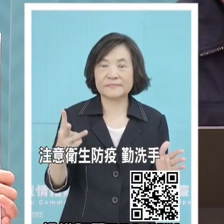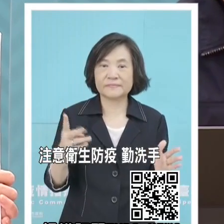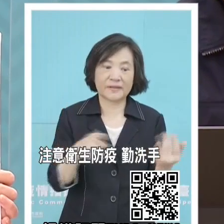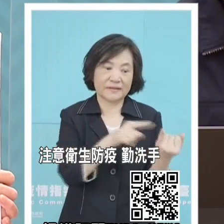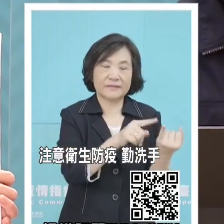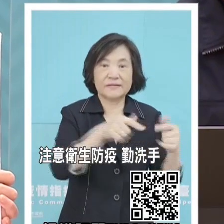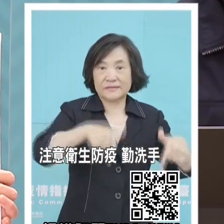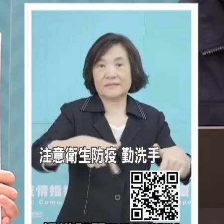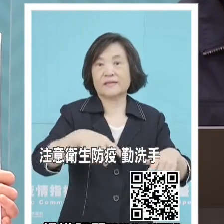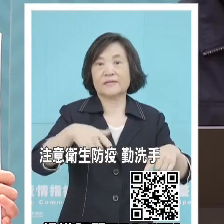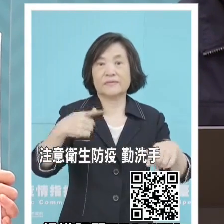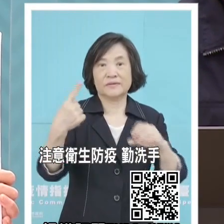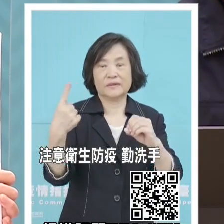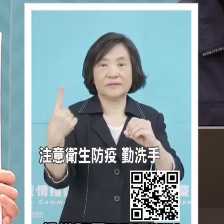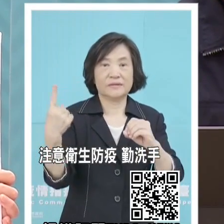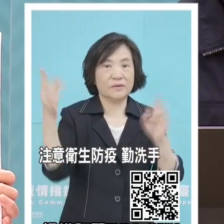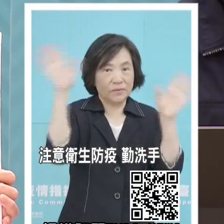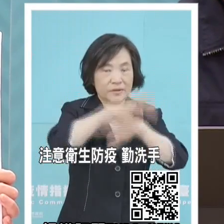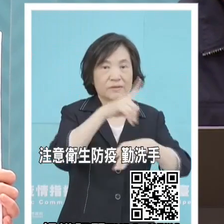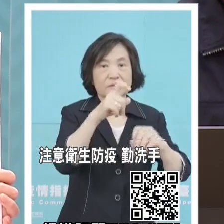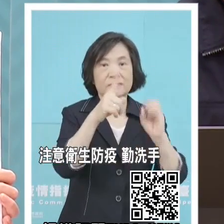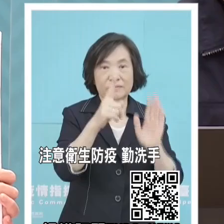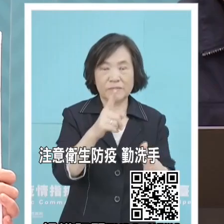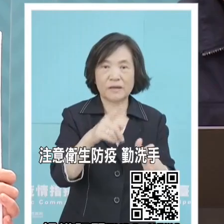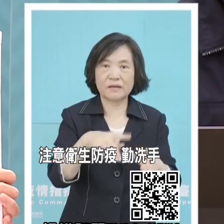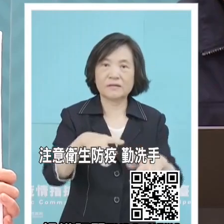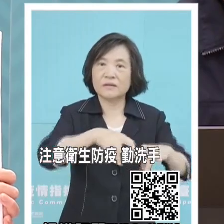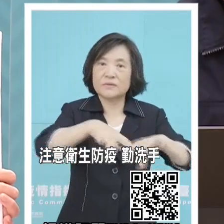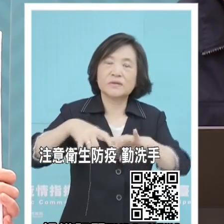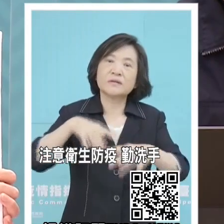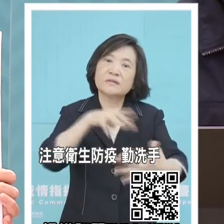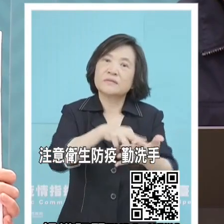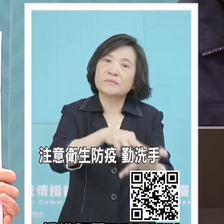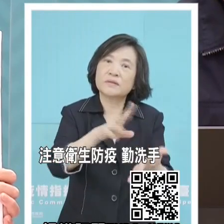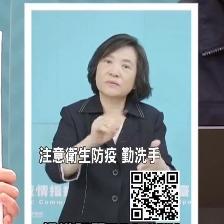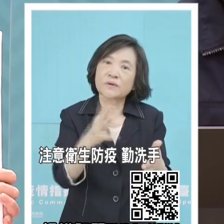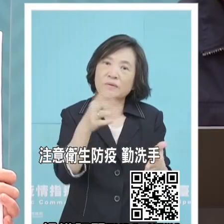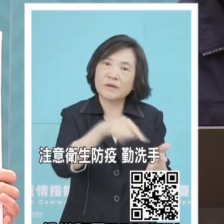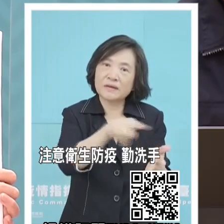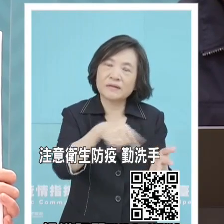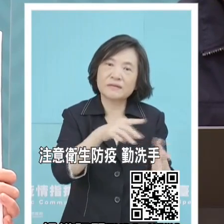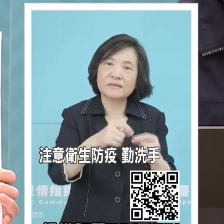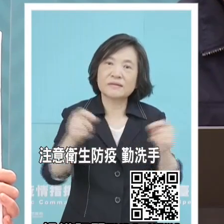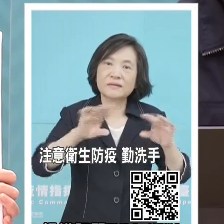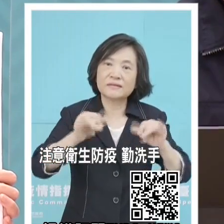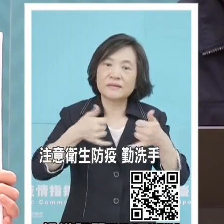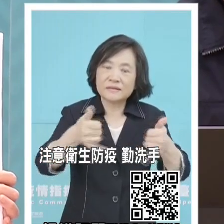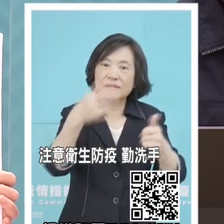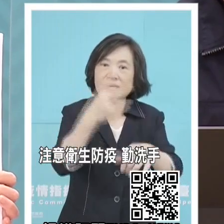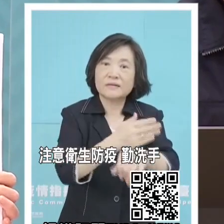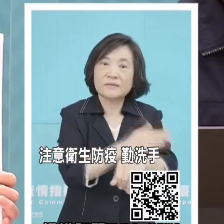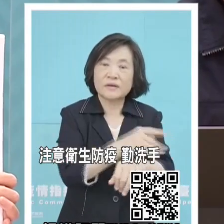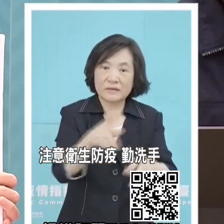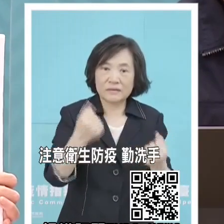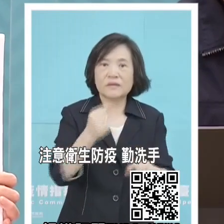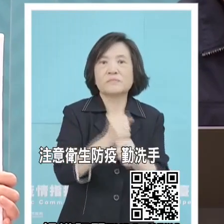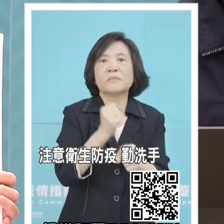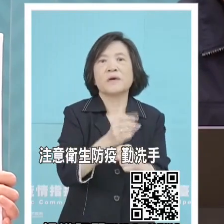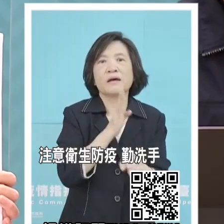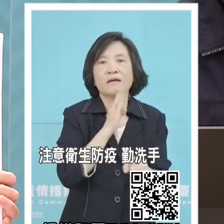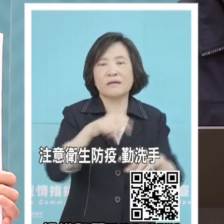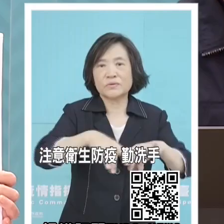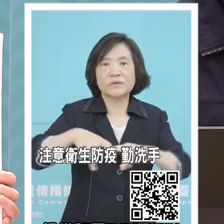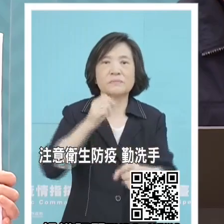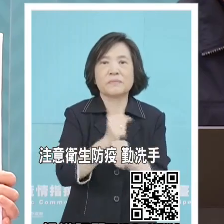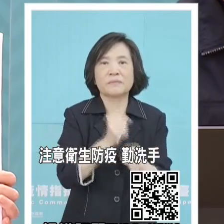7月6号到7月8号，下午1点到晚上11点半，在全联的西门町店万华区长沙街2段，因为他是这里的店员，所